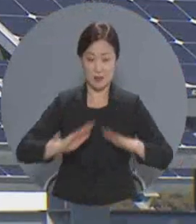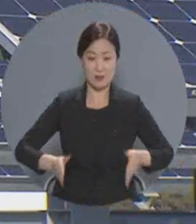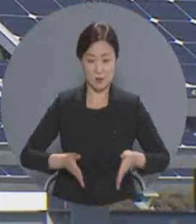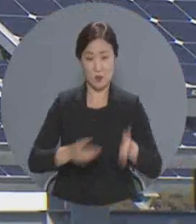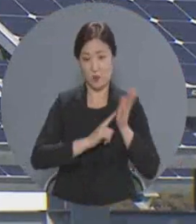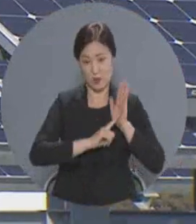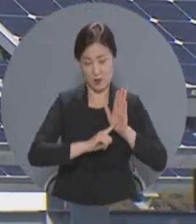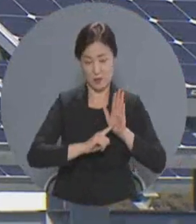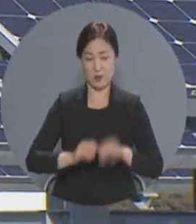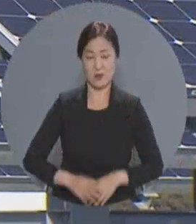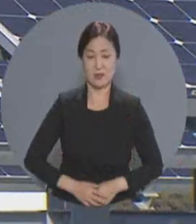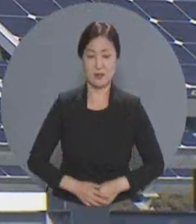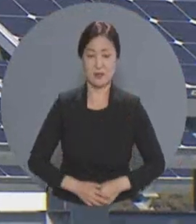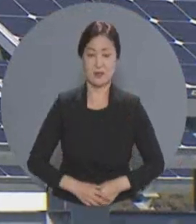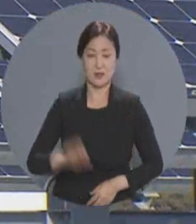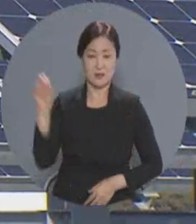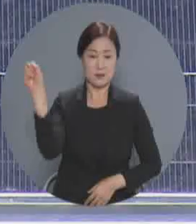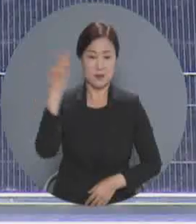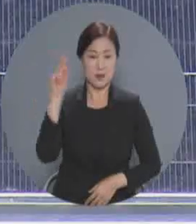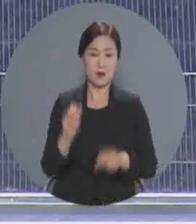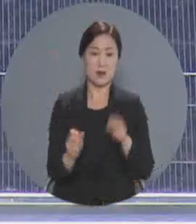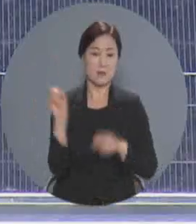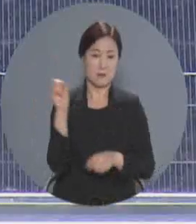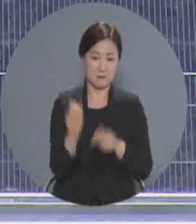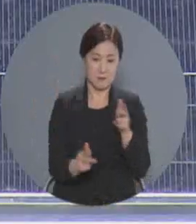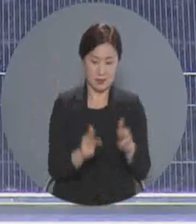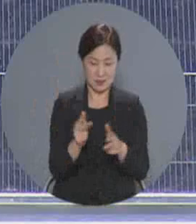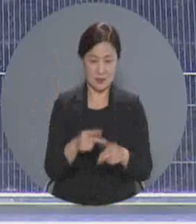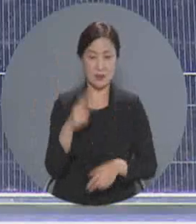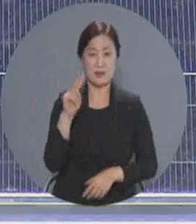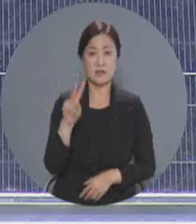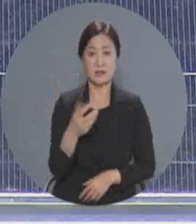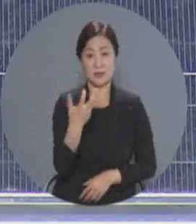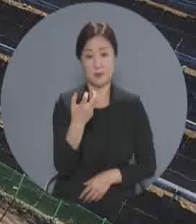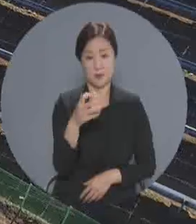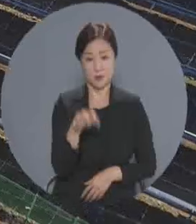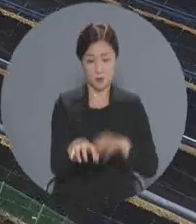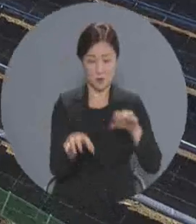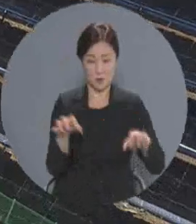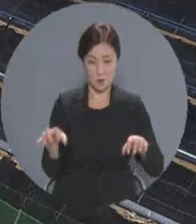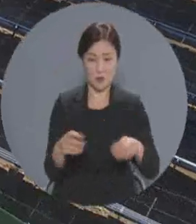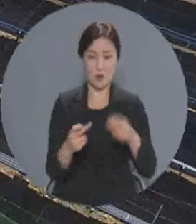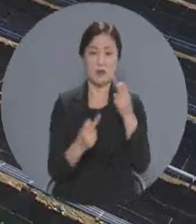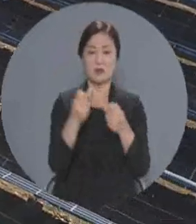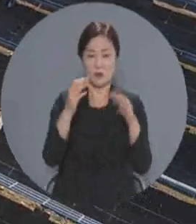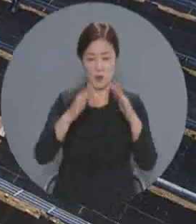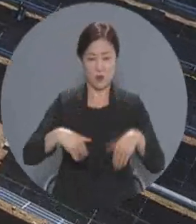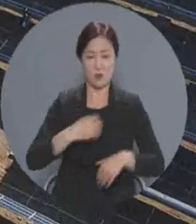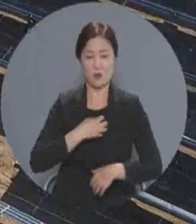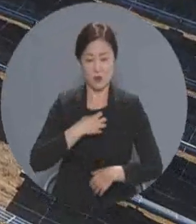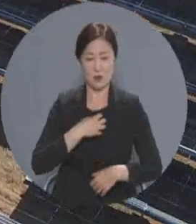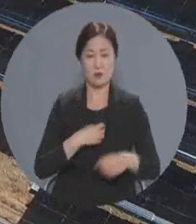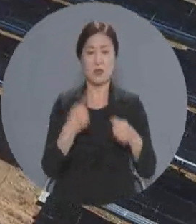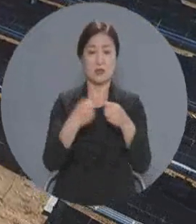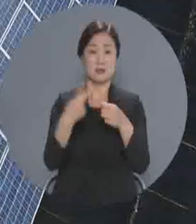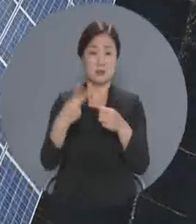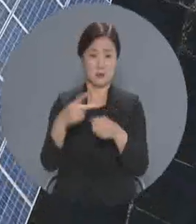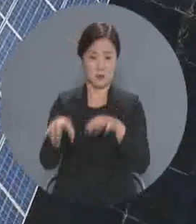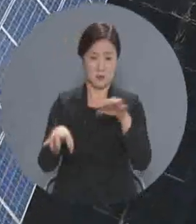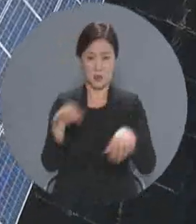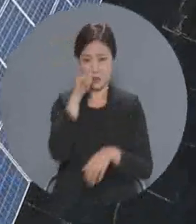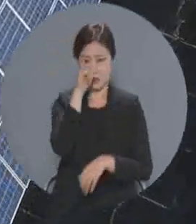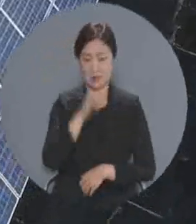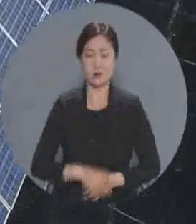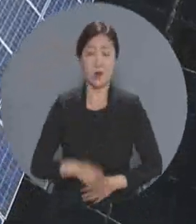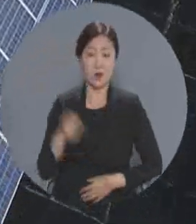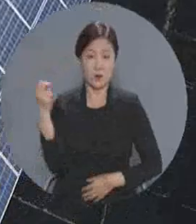따르면 도내 산지 태양광 발전 시설 238곳은 산사태 위험 1, 2등급지에 설치돼 있습니다. 뿐만